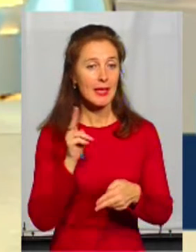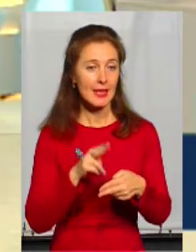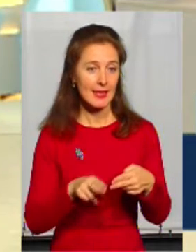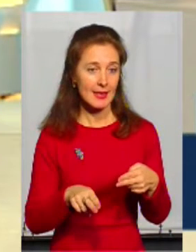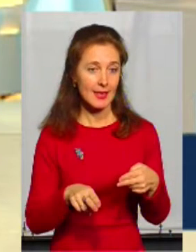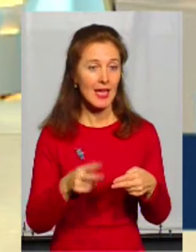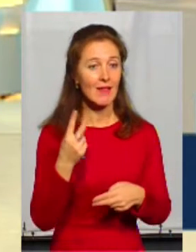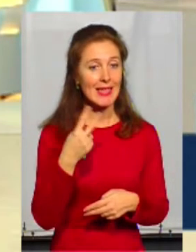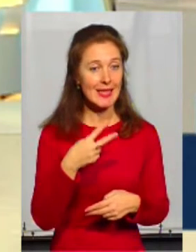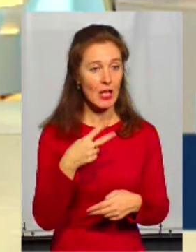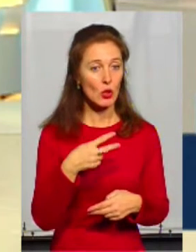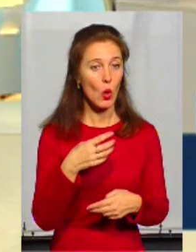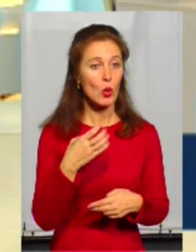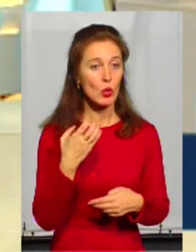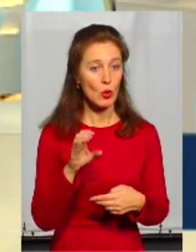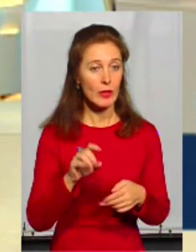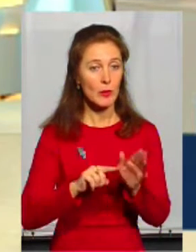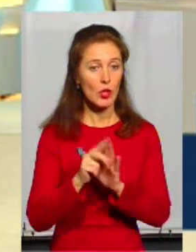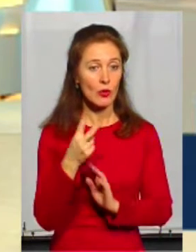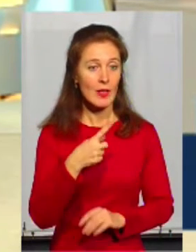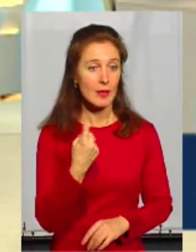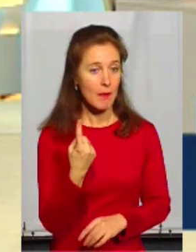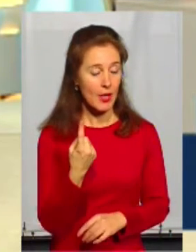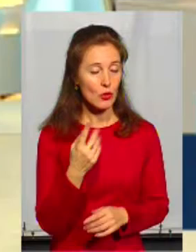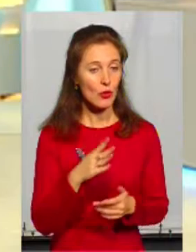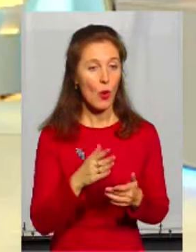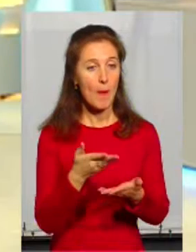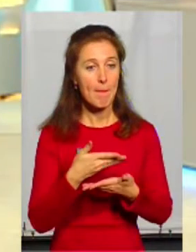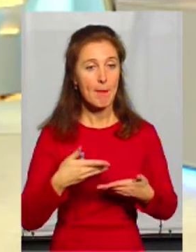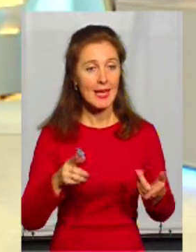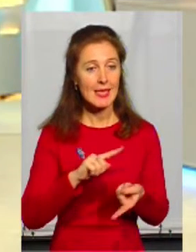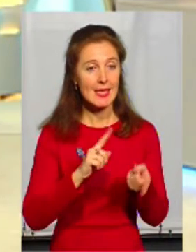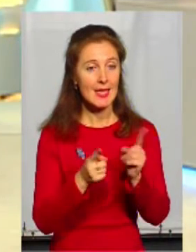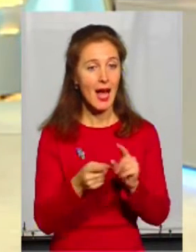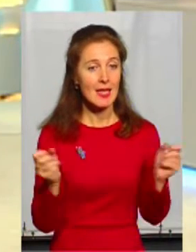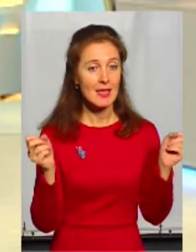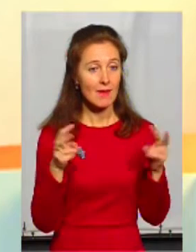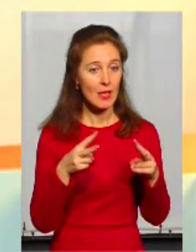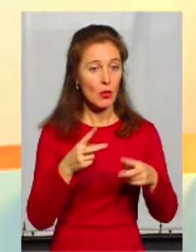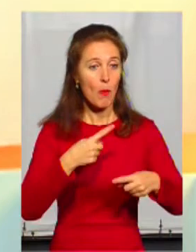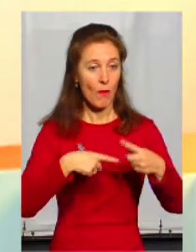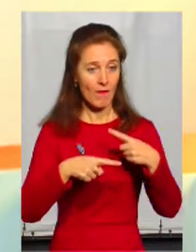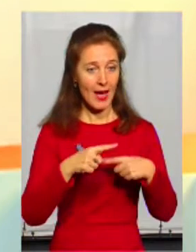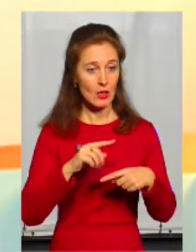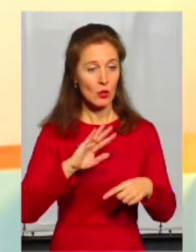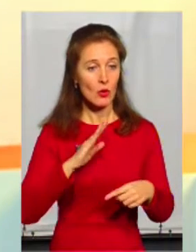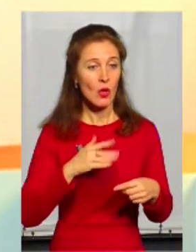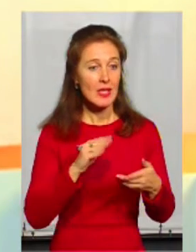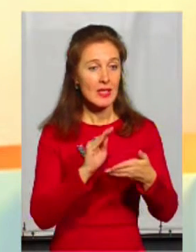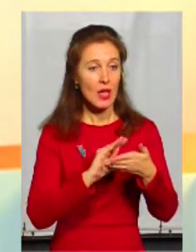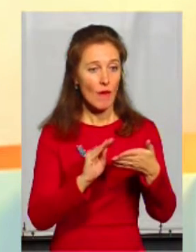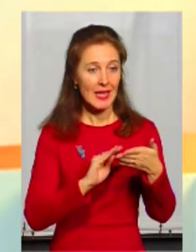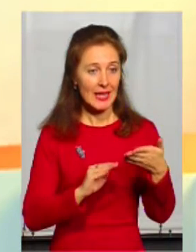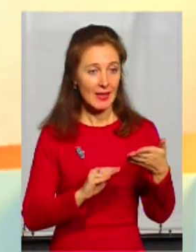наприкінці 20-го століття, на початку 21-го, ми стали свідками повернення до нас словників,